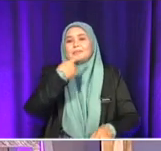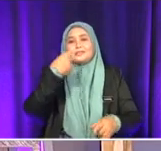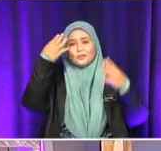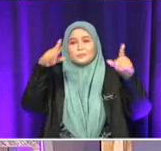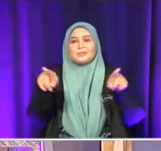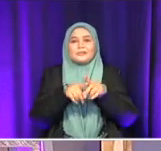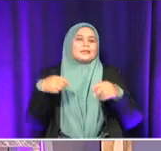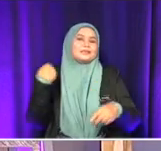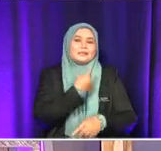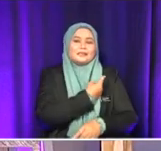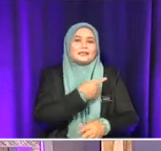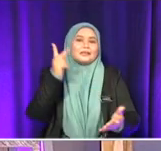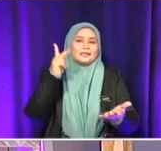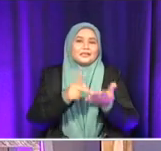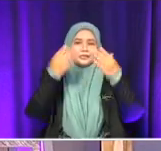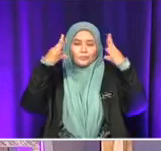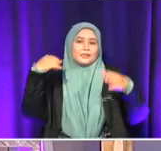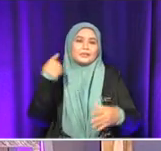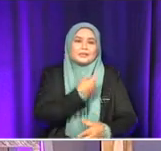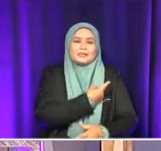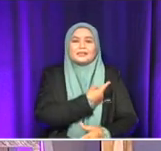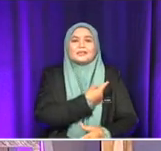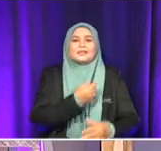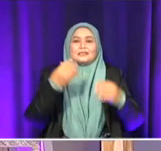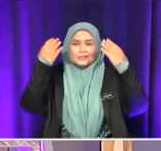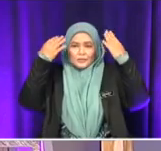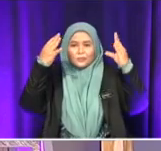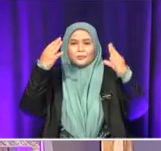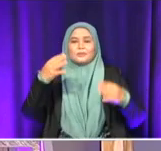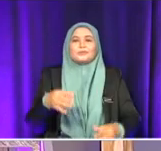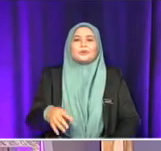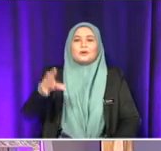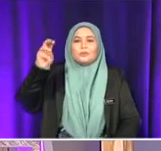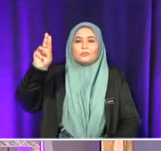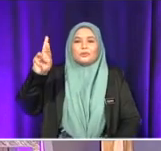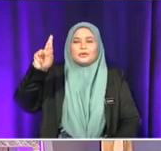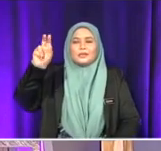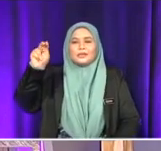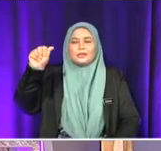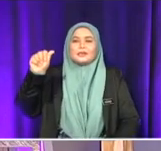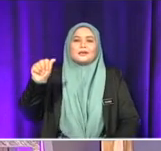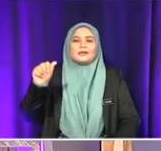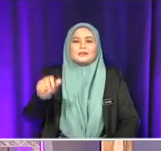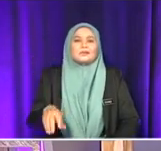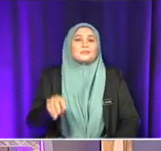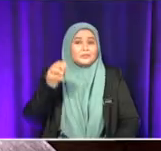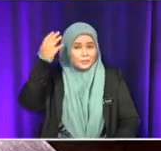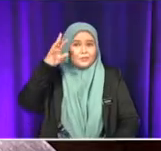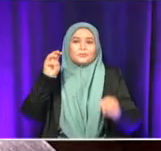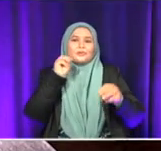nak perkenalkan kepada ada guru kita yaitu tidak lain tidak bukan Cikgu Morina mulkia Apakah